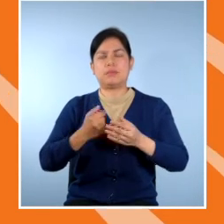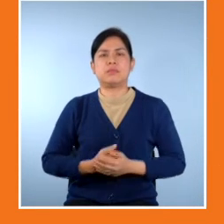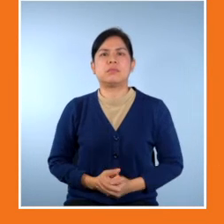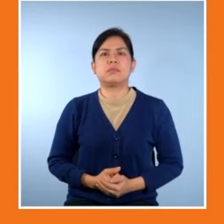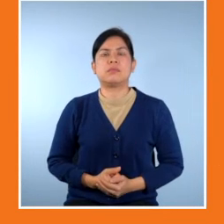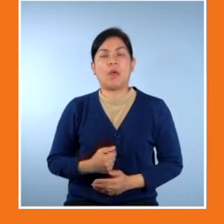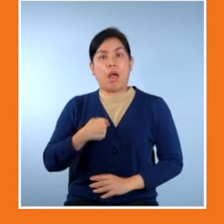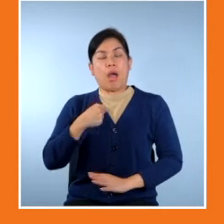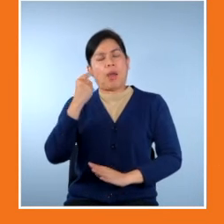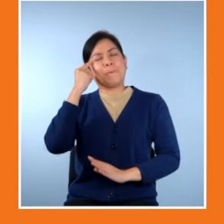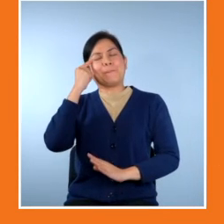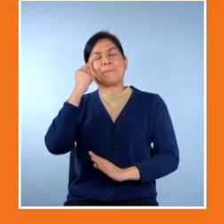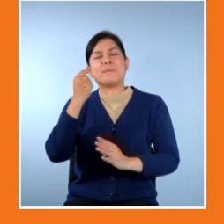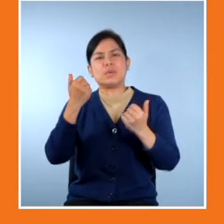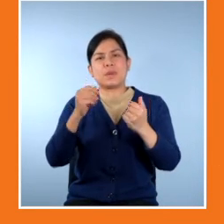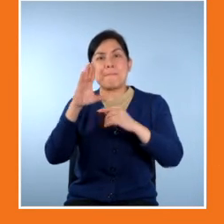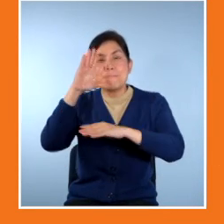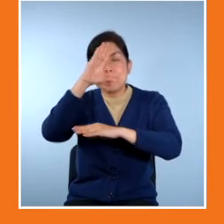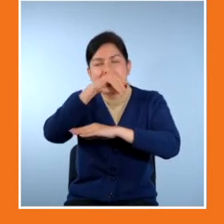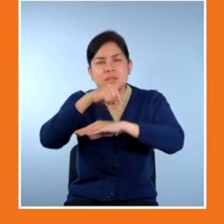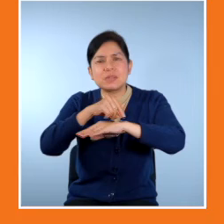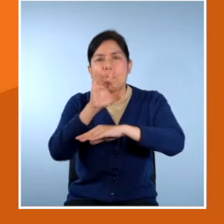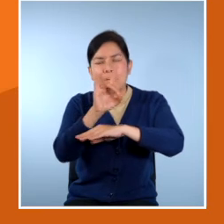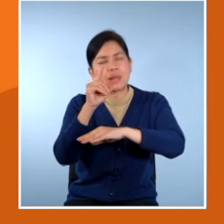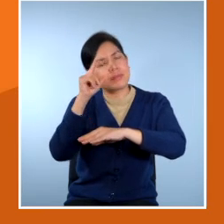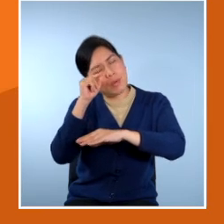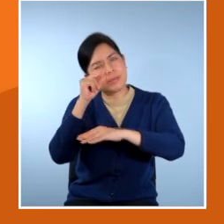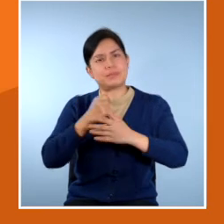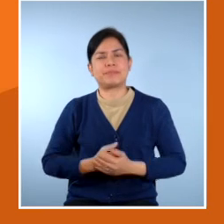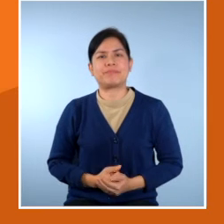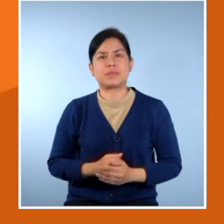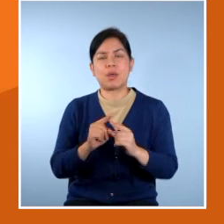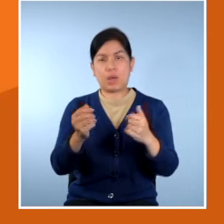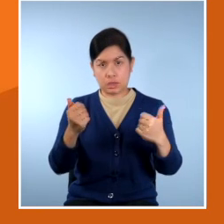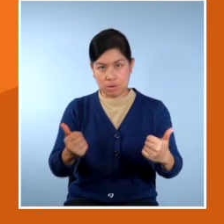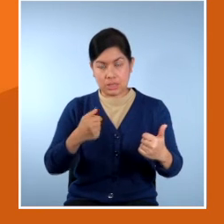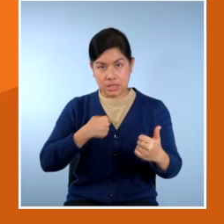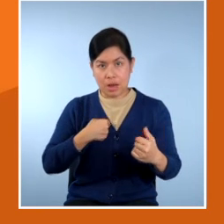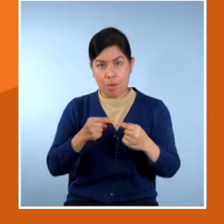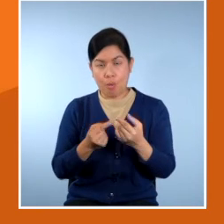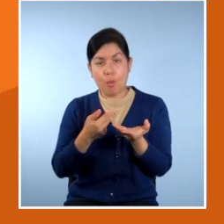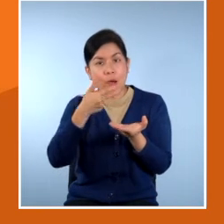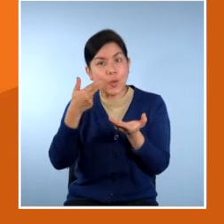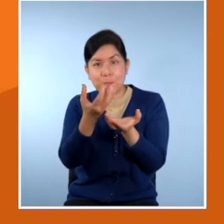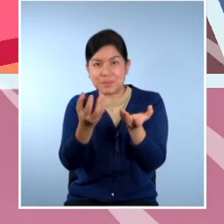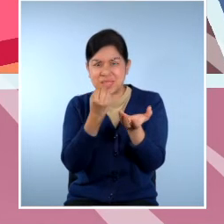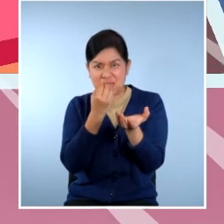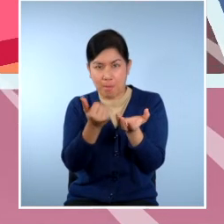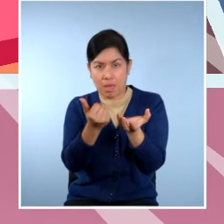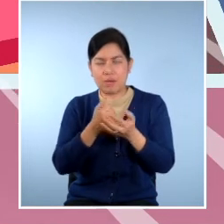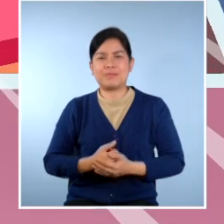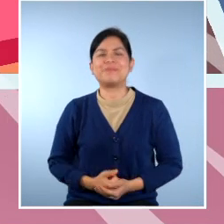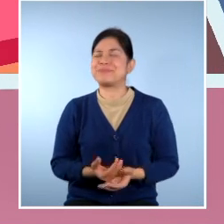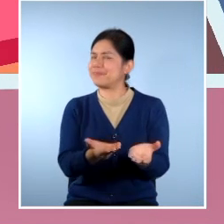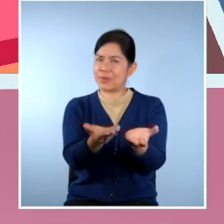อ๊าย คืนนี้จะปดไฟนอนตั้งแต่ 2 ทุมเลยค่ะแต่ตอนนี้เรากิขนมกได้หอยัครับเอ้า